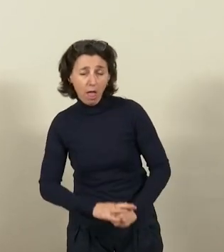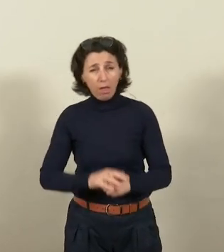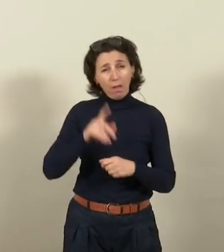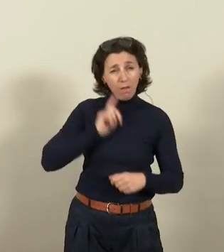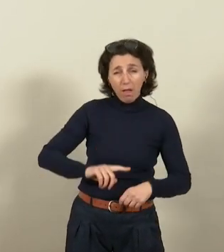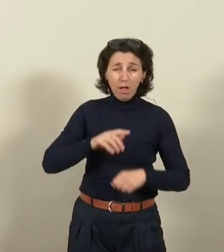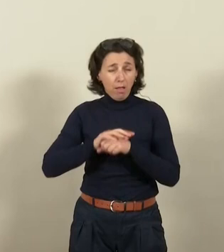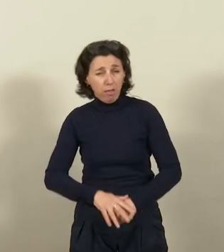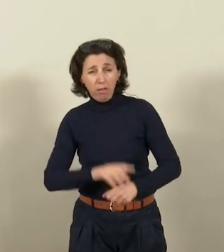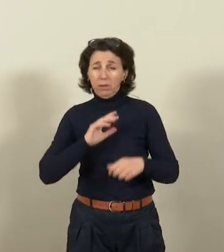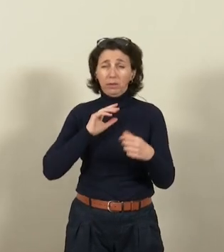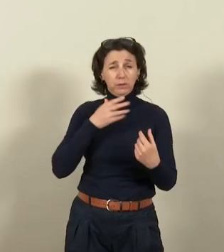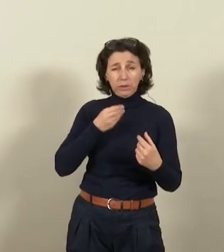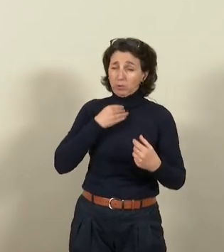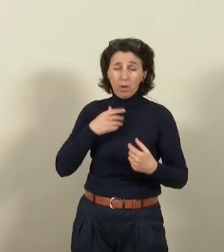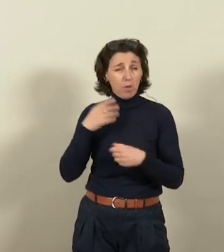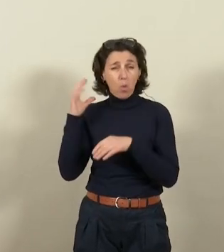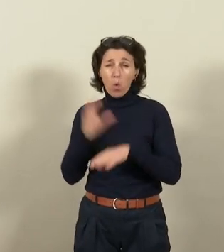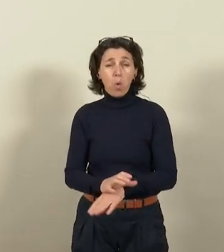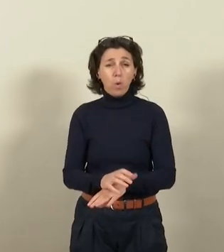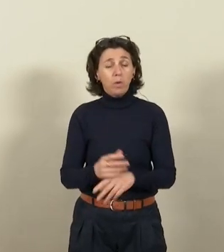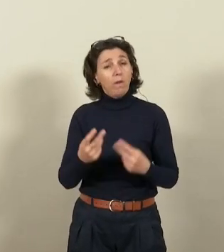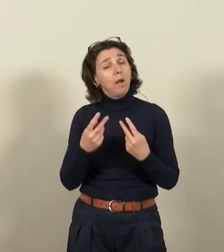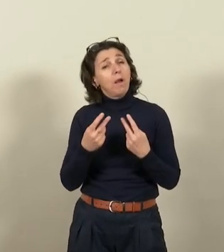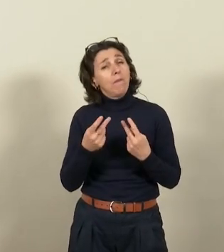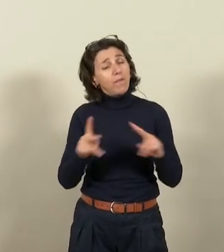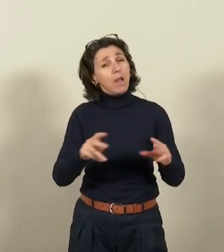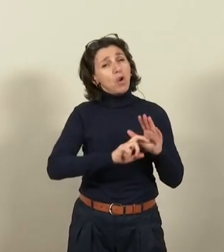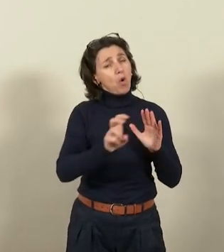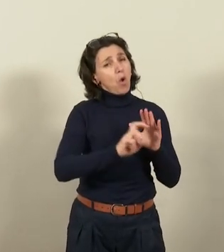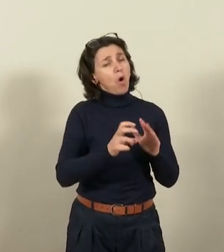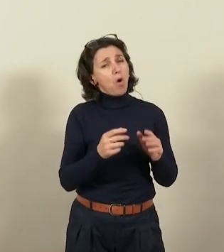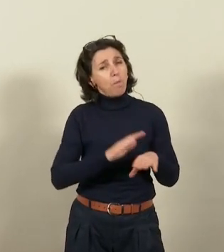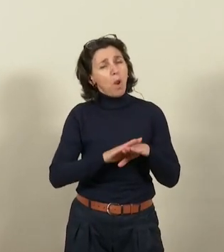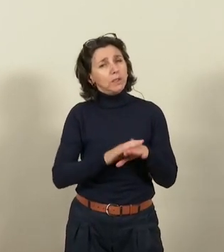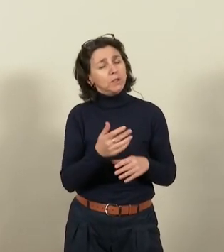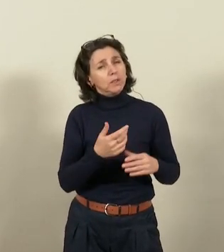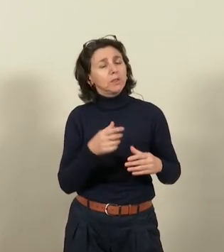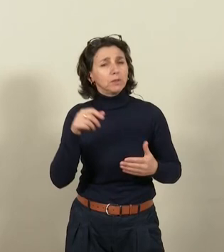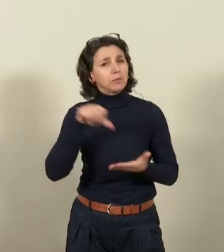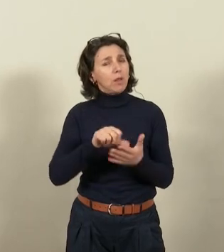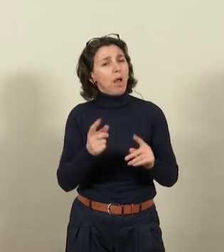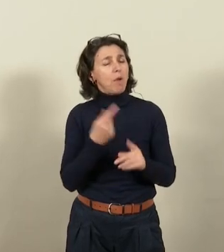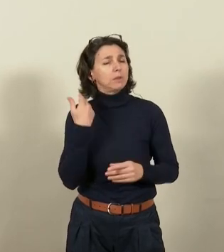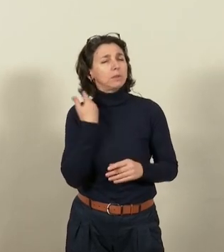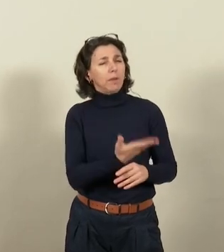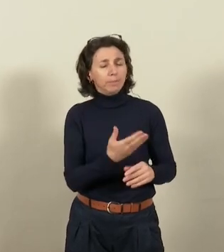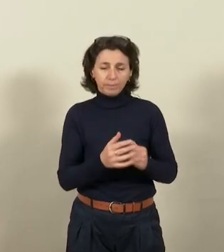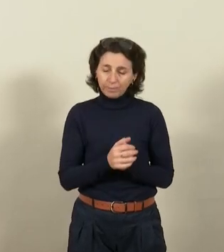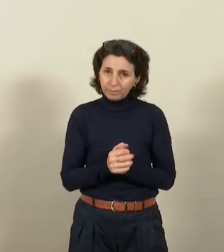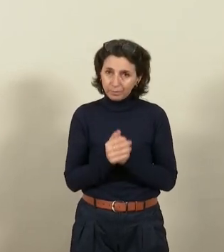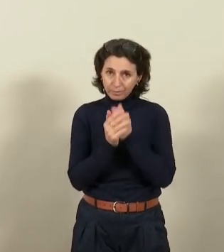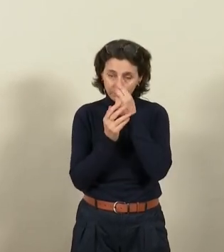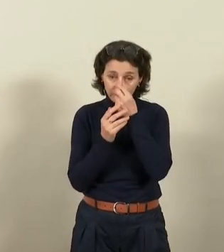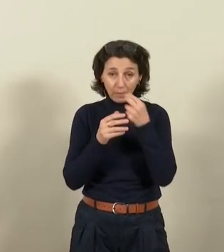de Grenoble je laisse maintenant la parole à l'orab fister afin qu'elle vous présente plus en détail la philosophie et les